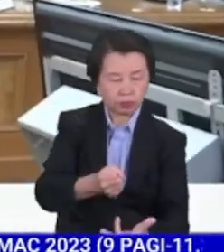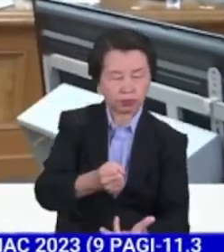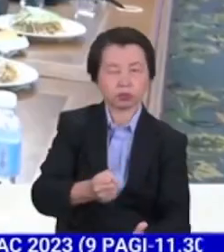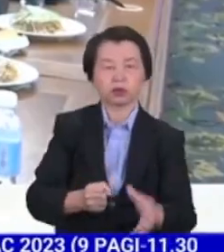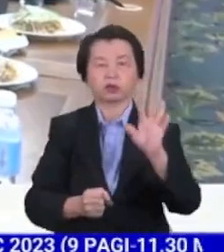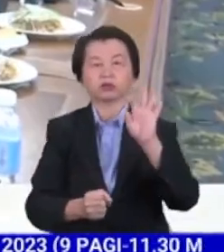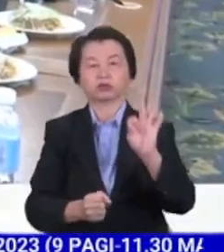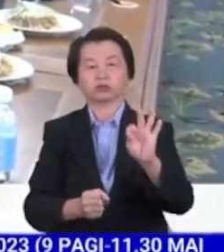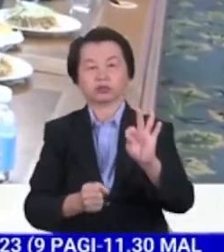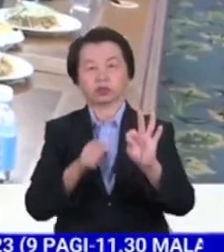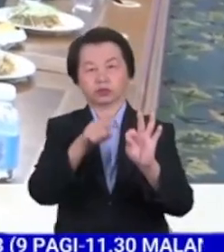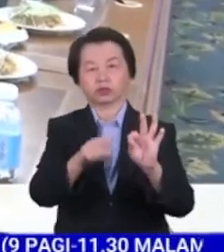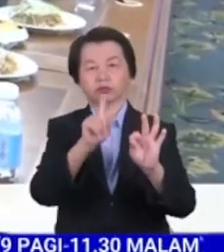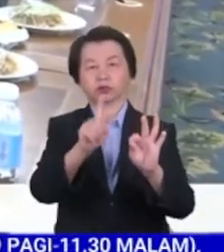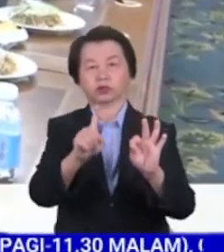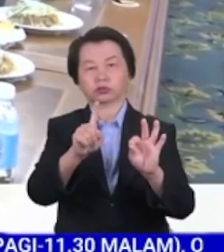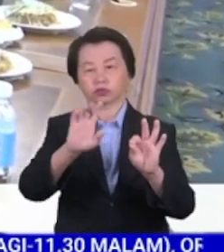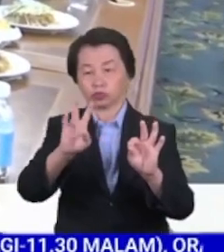jumlah